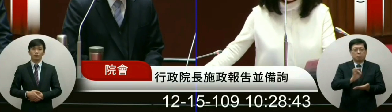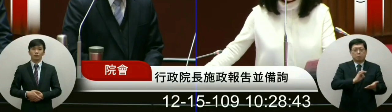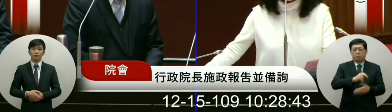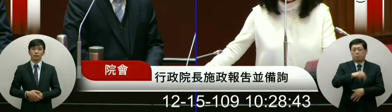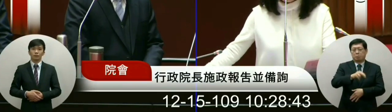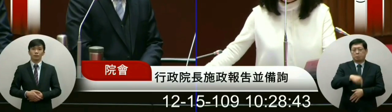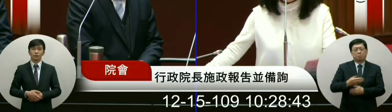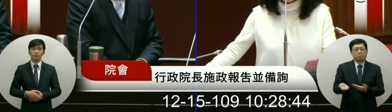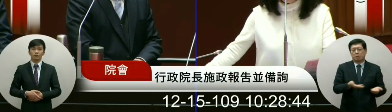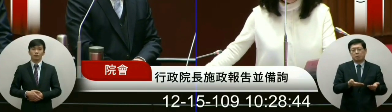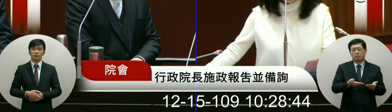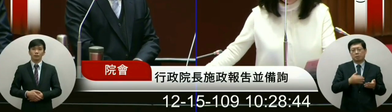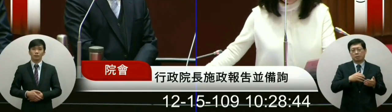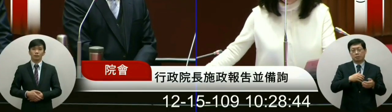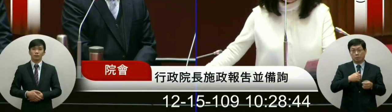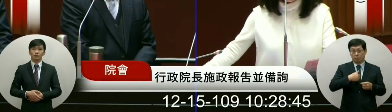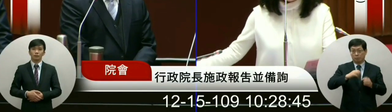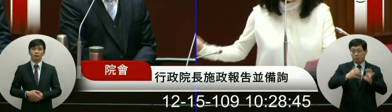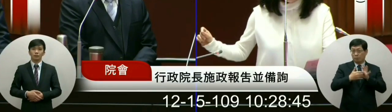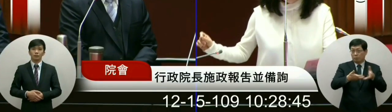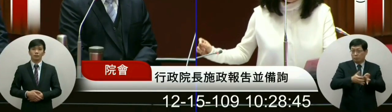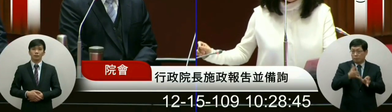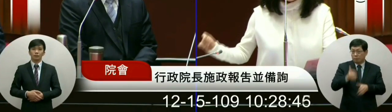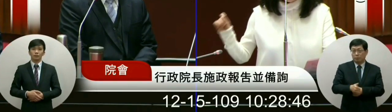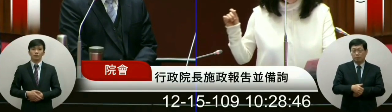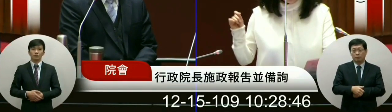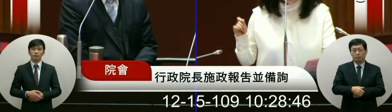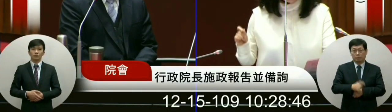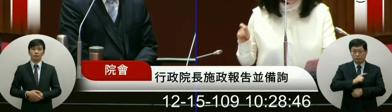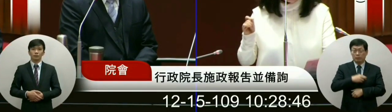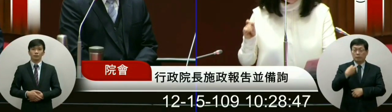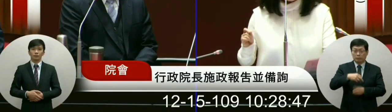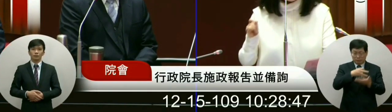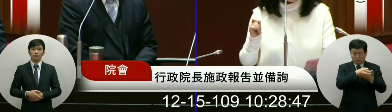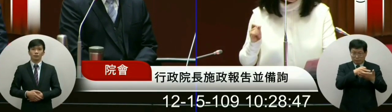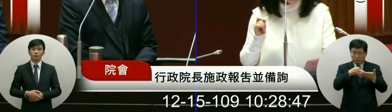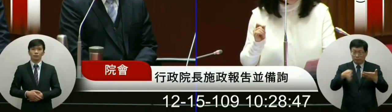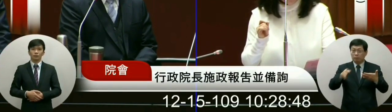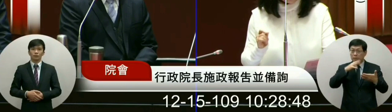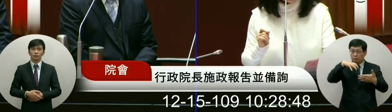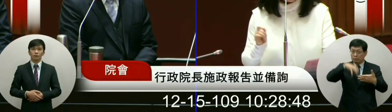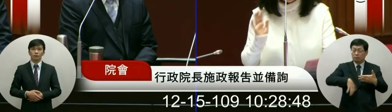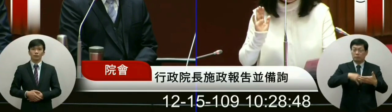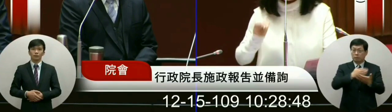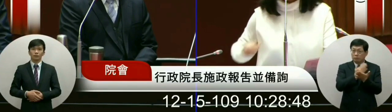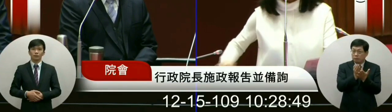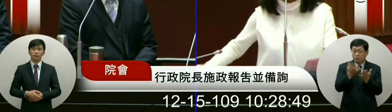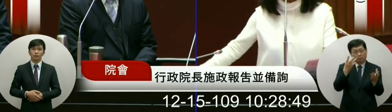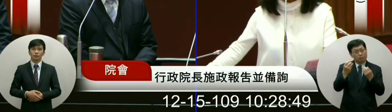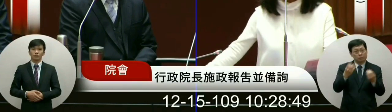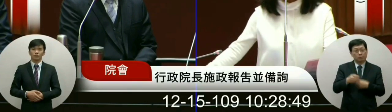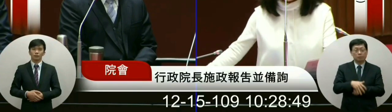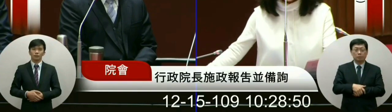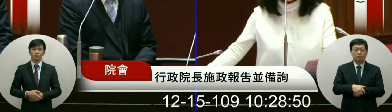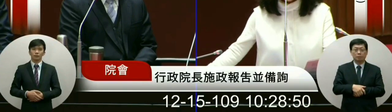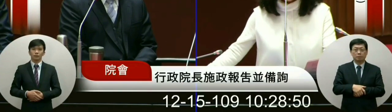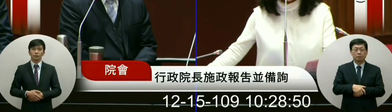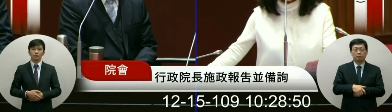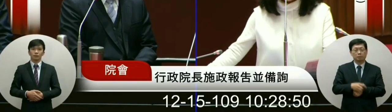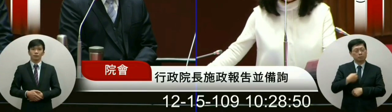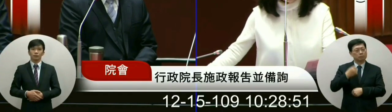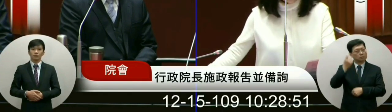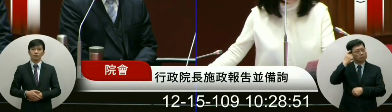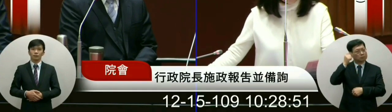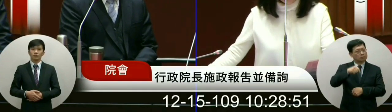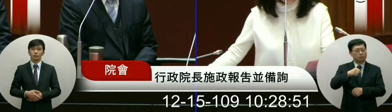单。我们的国防部部长甚至于连清单上面的武器项目都不知道，所以我